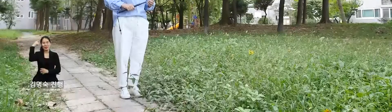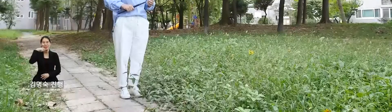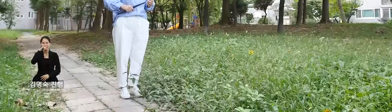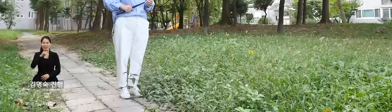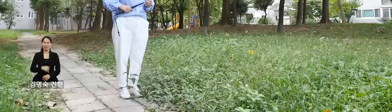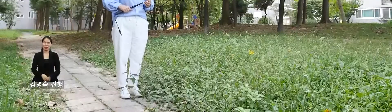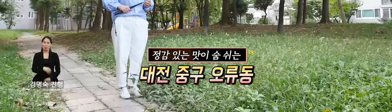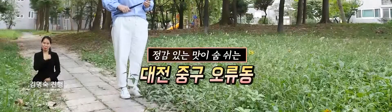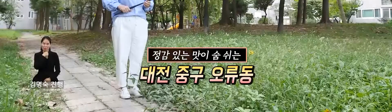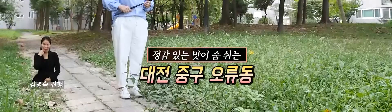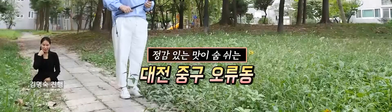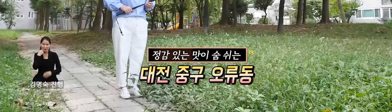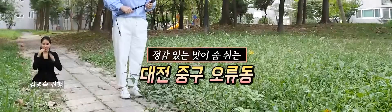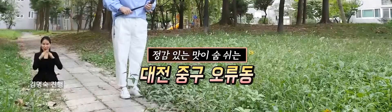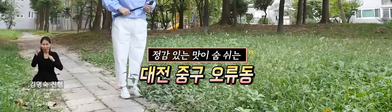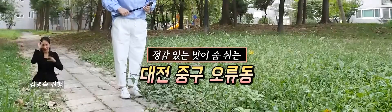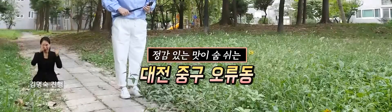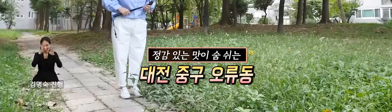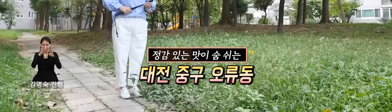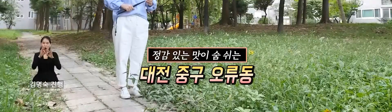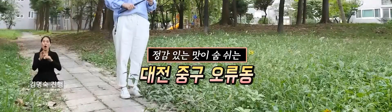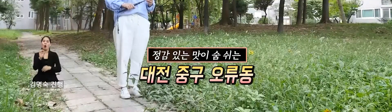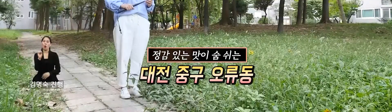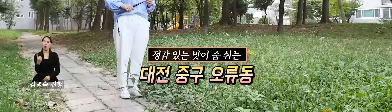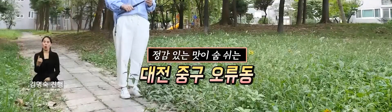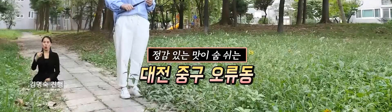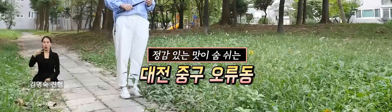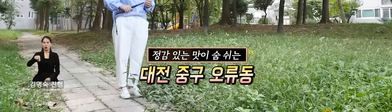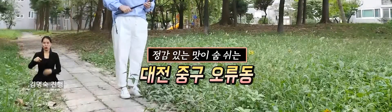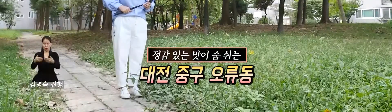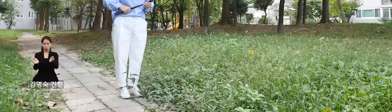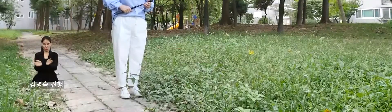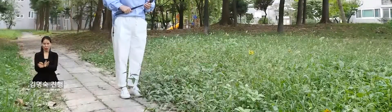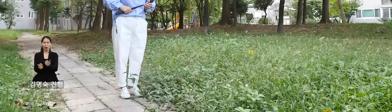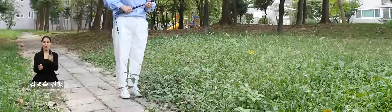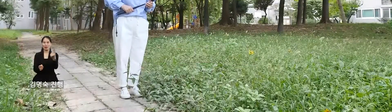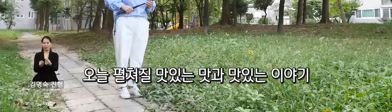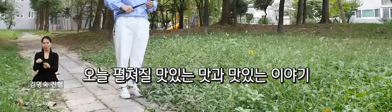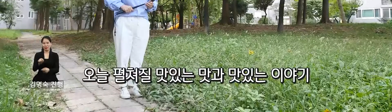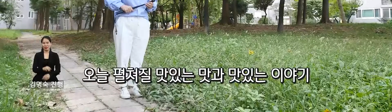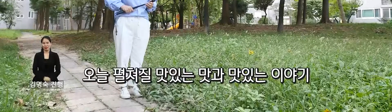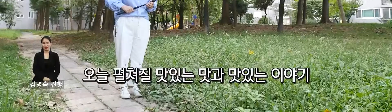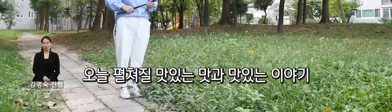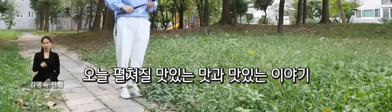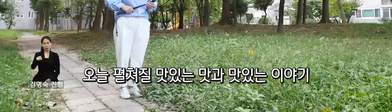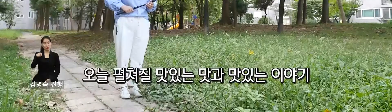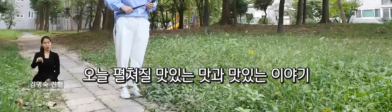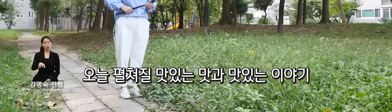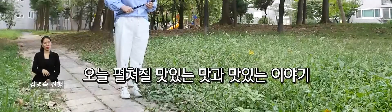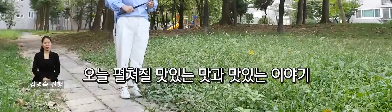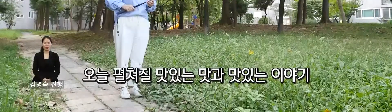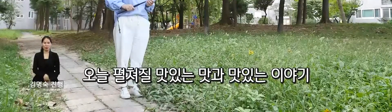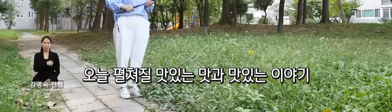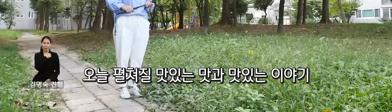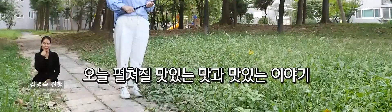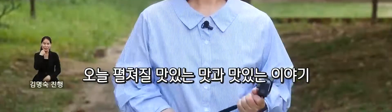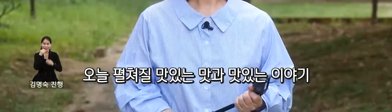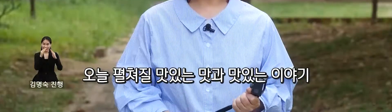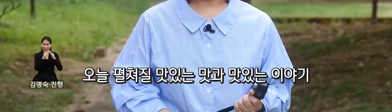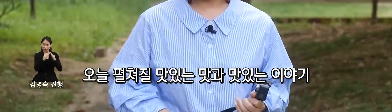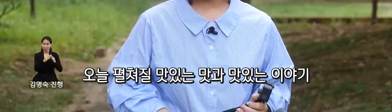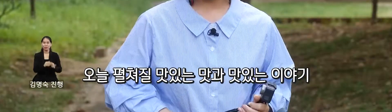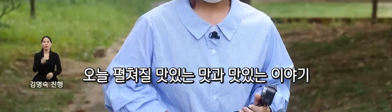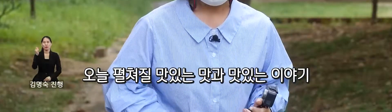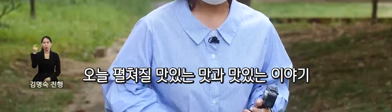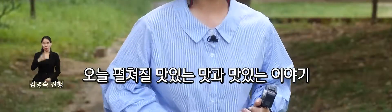그런 맛을 찾아서 오늘 오류동에 나와 있습니다. 오류동에 사는 또 여러분들에게 어떤 맛있는 맛과